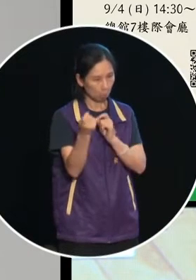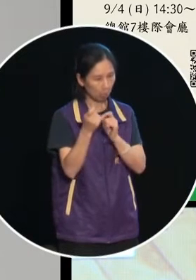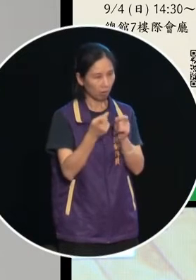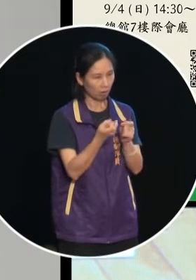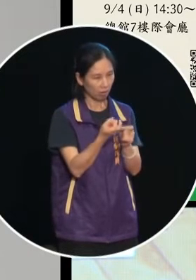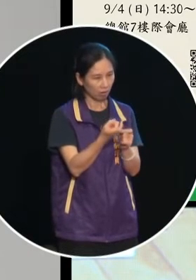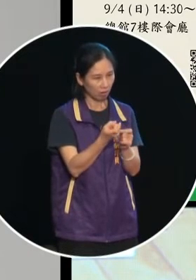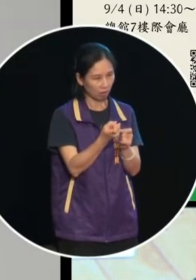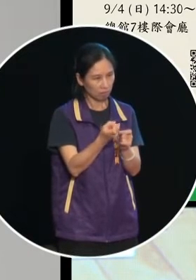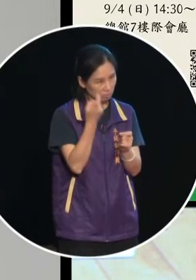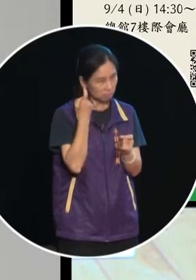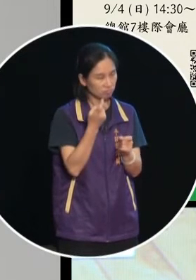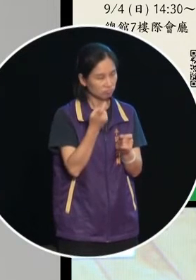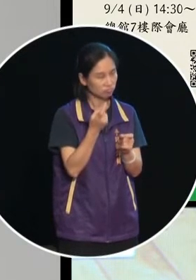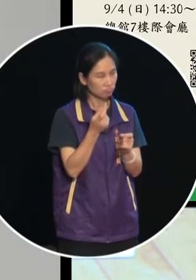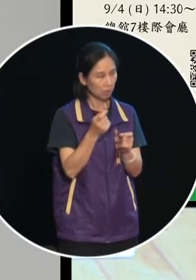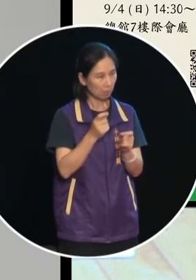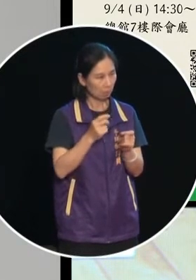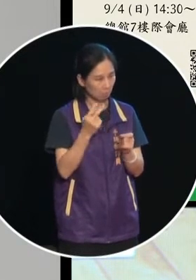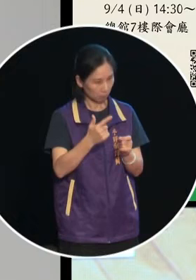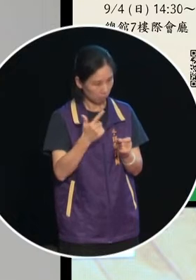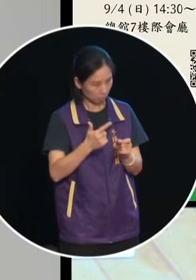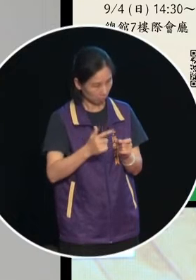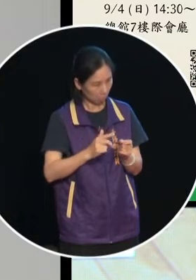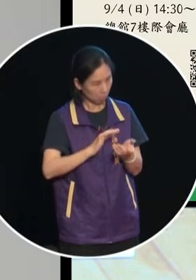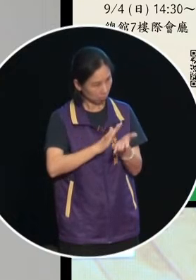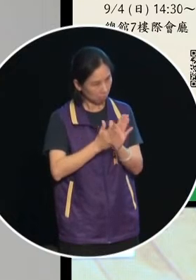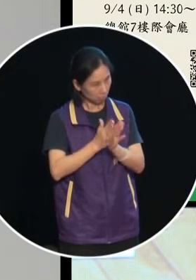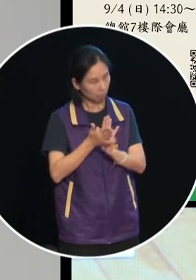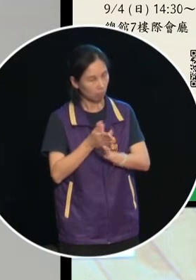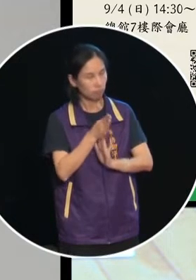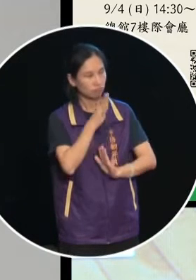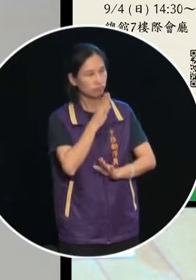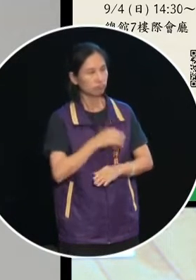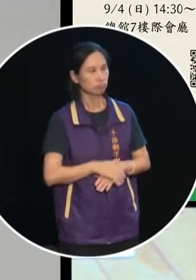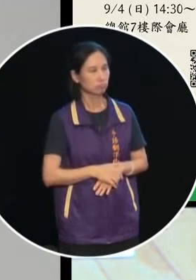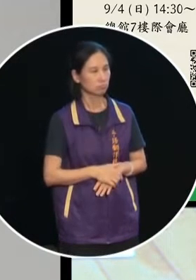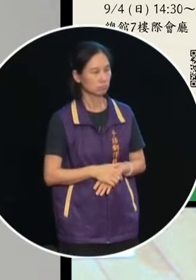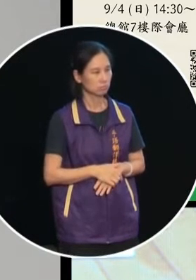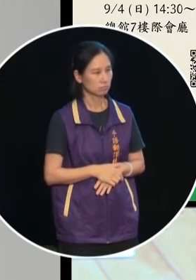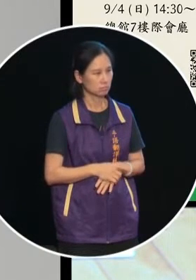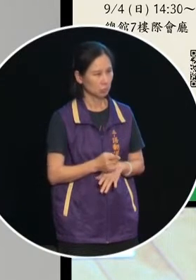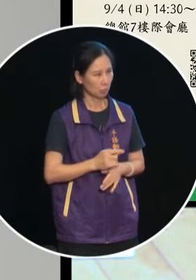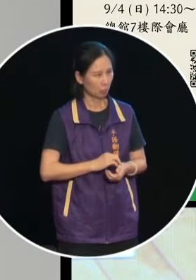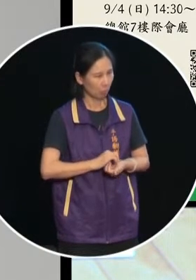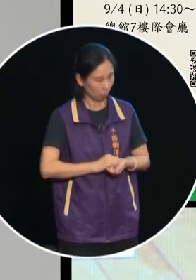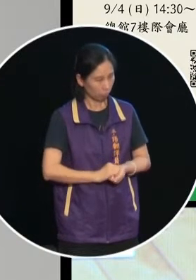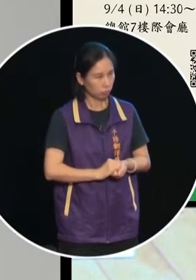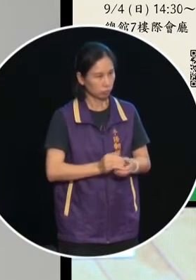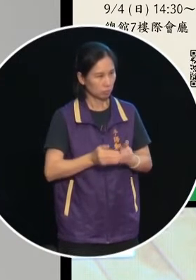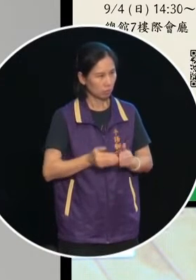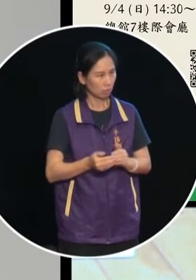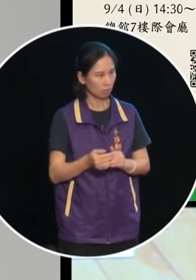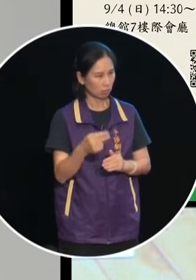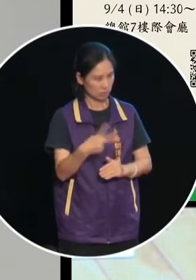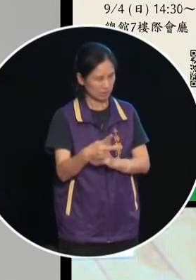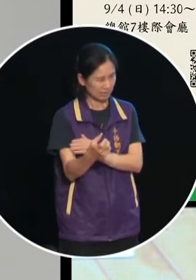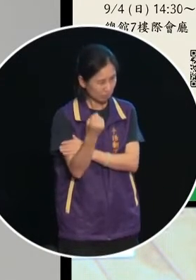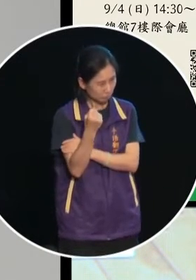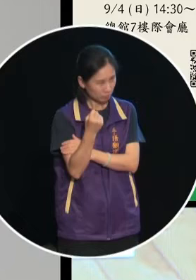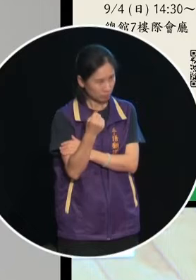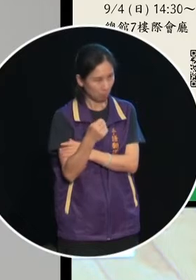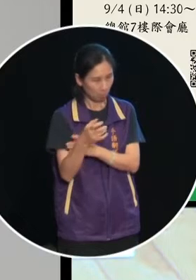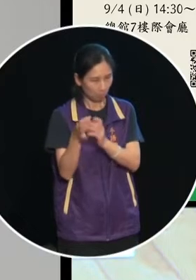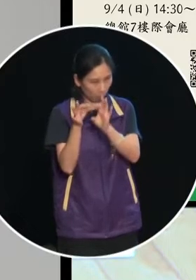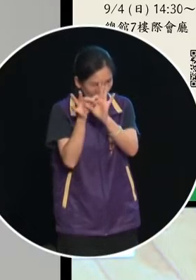是变成这个样子。所以我觉得非常的宝贵，而且我们一定要更加努力维持这